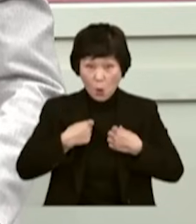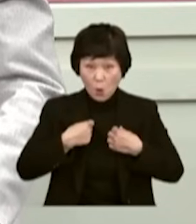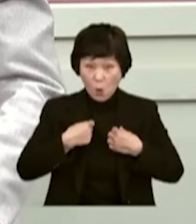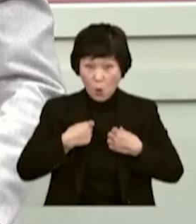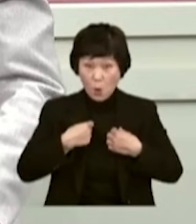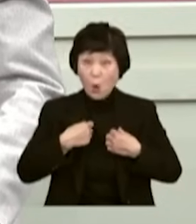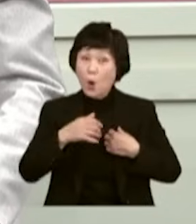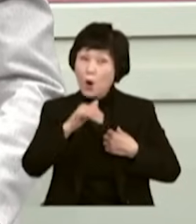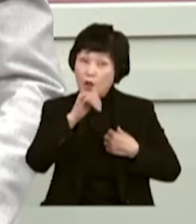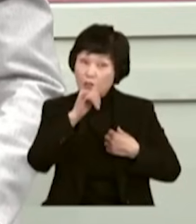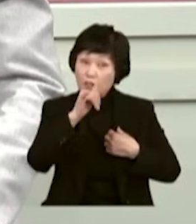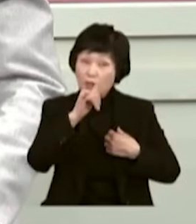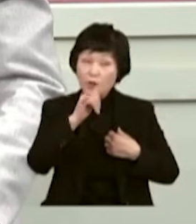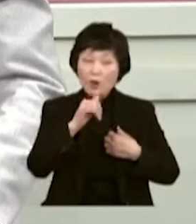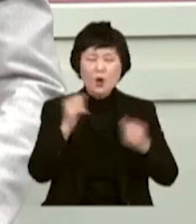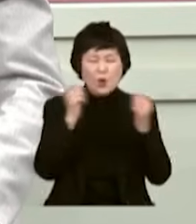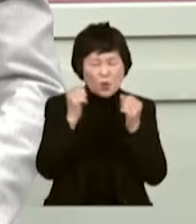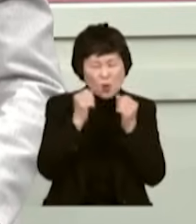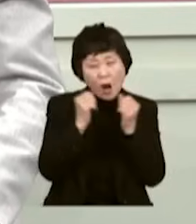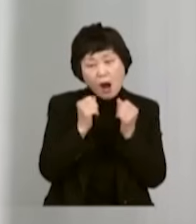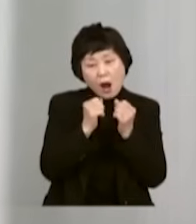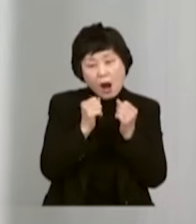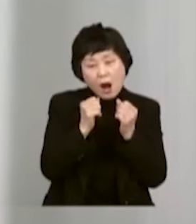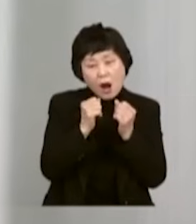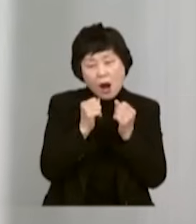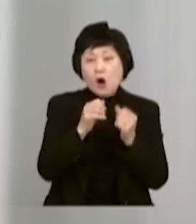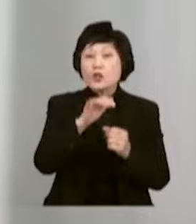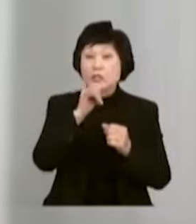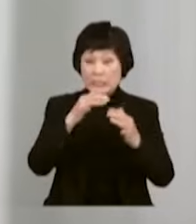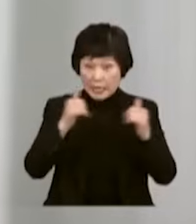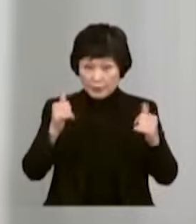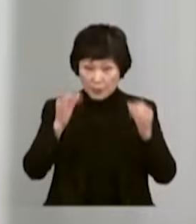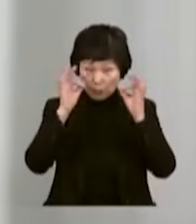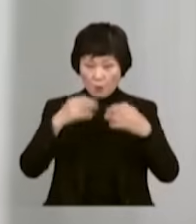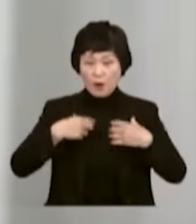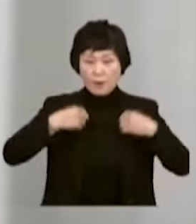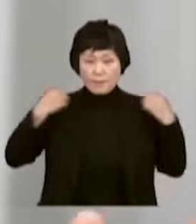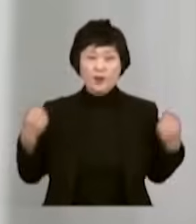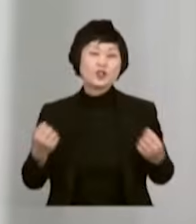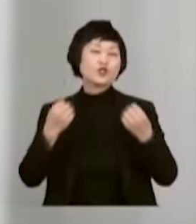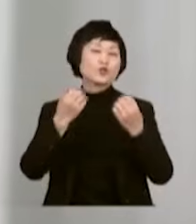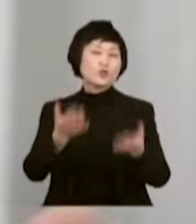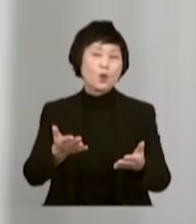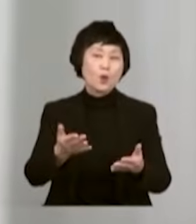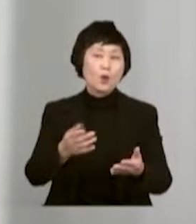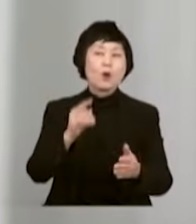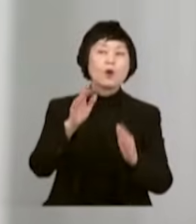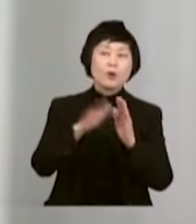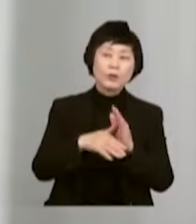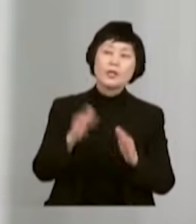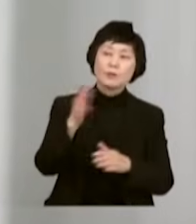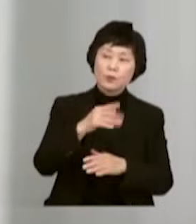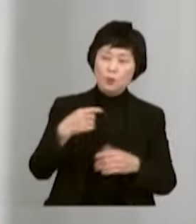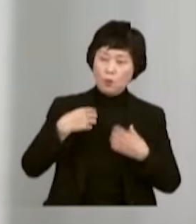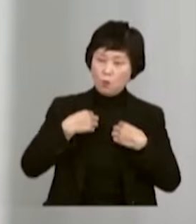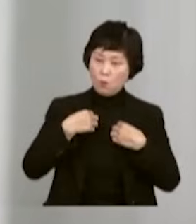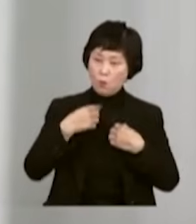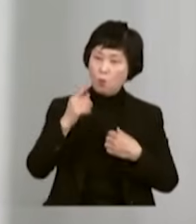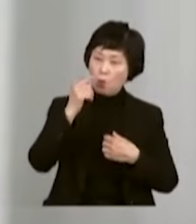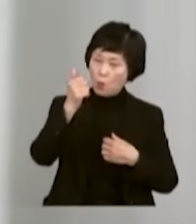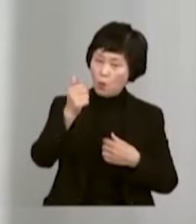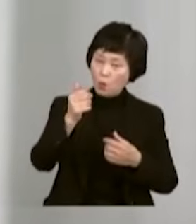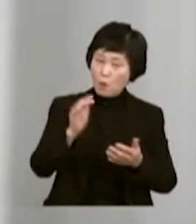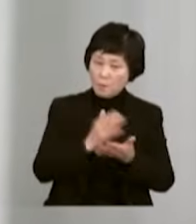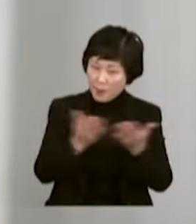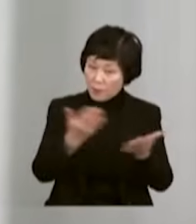추위에 떨고 이렇게 좀 가난하게 사는 친구들 그 옷을 벗어서 줘요. 그럼 나는 집에 있으니까 걱정하지 말라고. 그러니까 그때부터 베풀길래 참 이분은